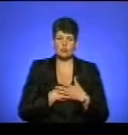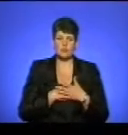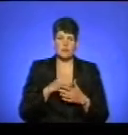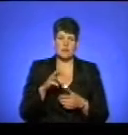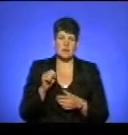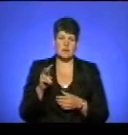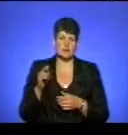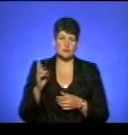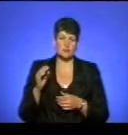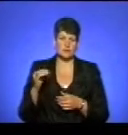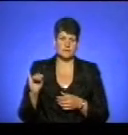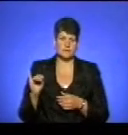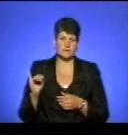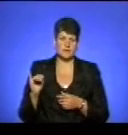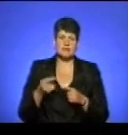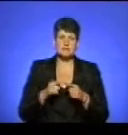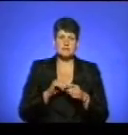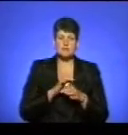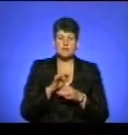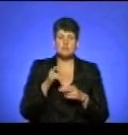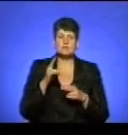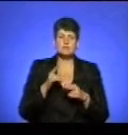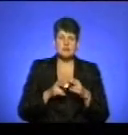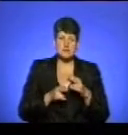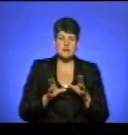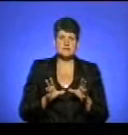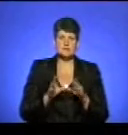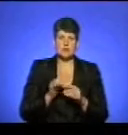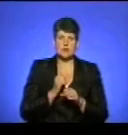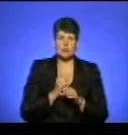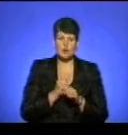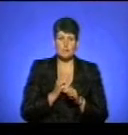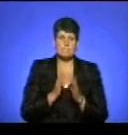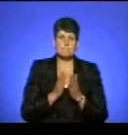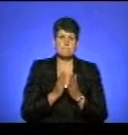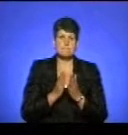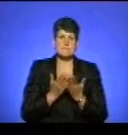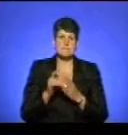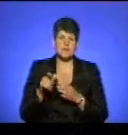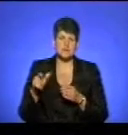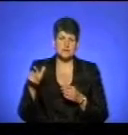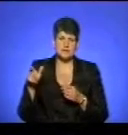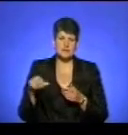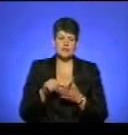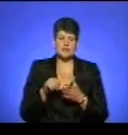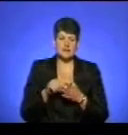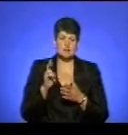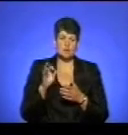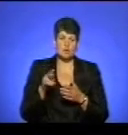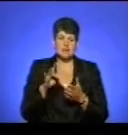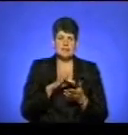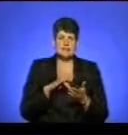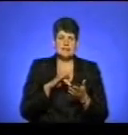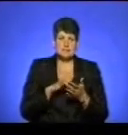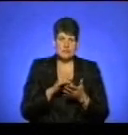Малецької. Грандовий проект «Файне єднає» завершився, але спільна робота бібліотекарів, членів кол-центру переселенців з інтеграції